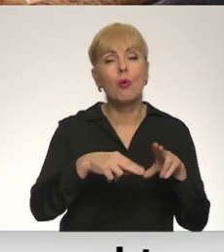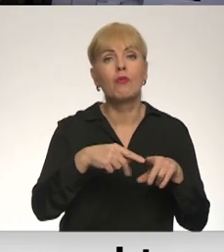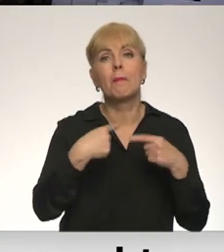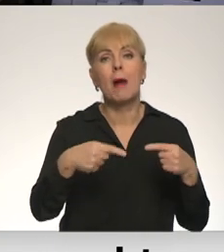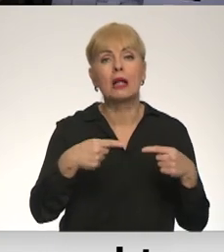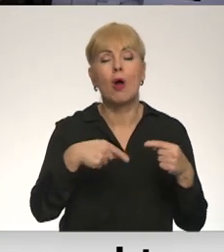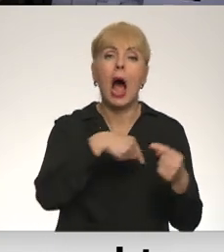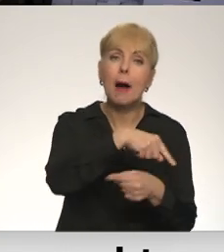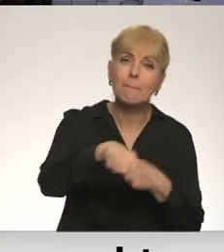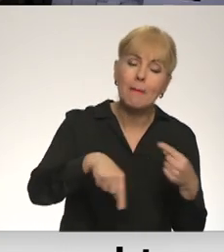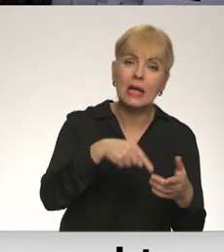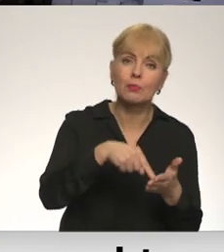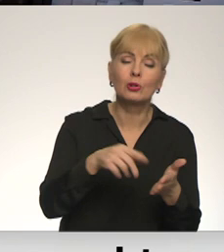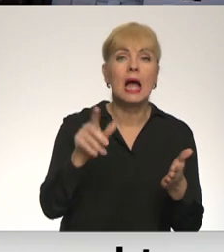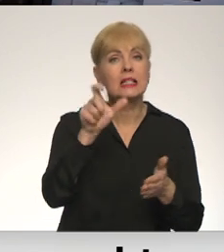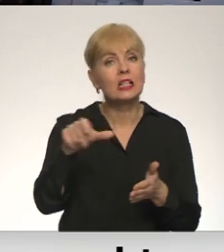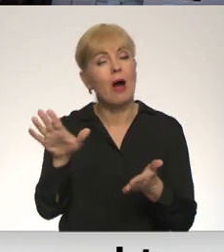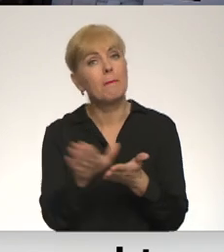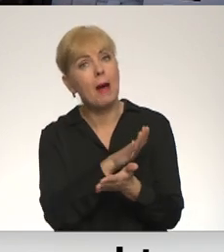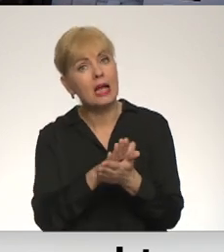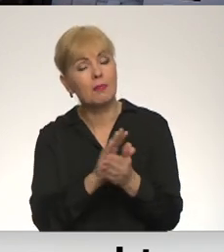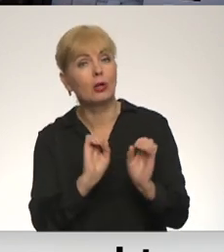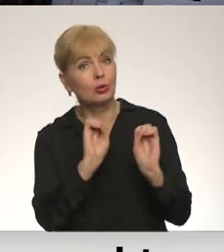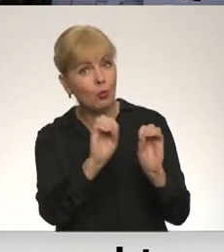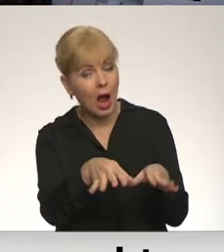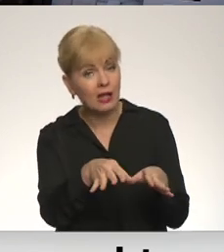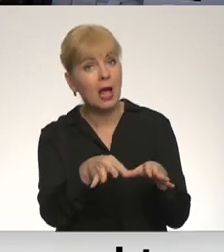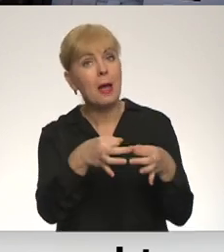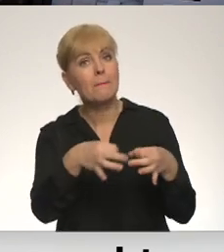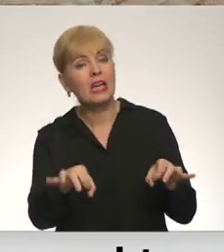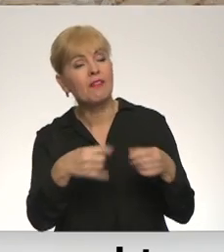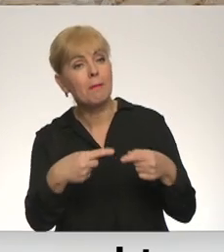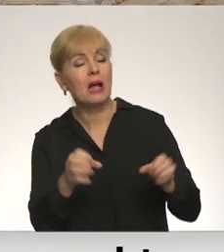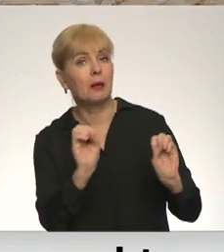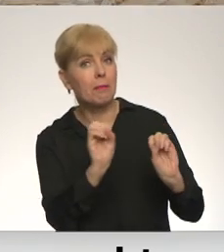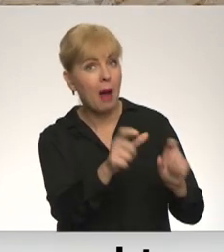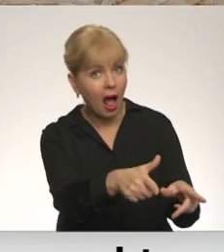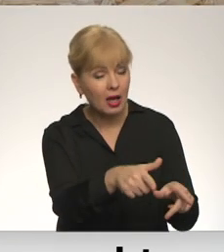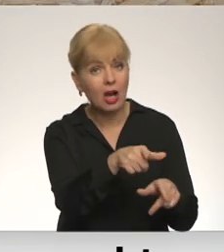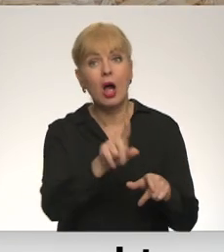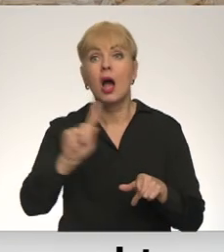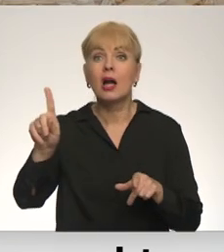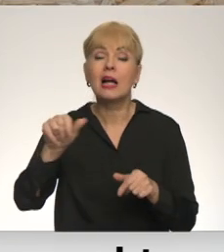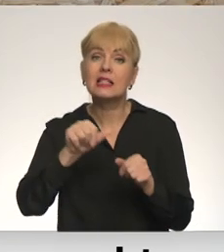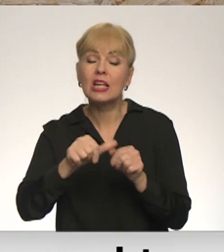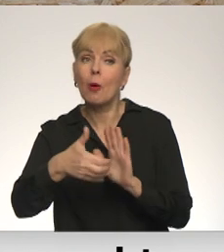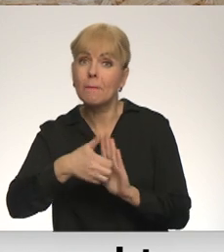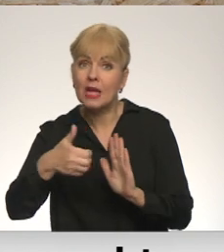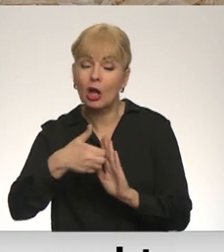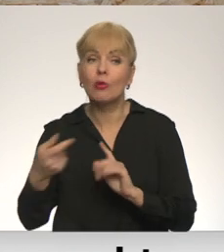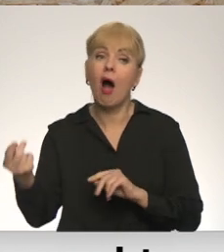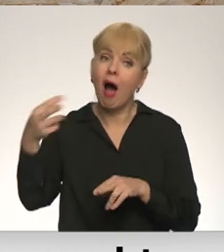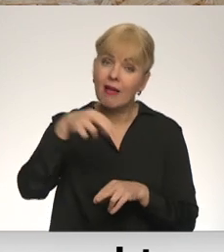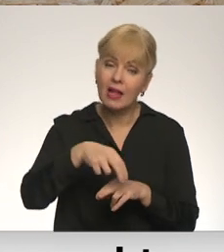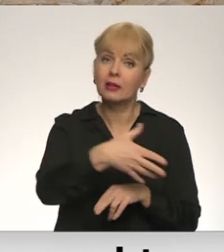punktu, kurā cilvēki bez maksas varētu nodot pāri palikušos remonta vai būvmateriālus, bet tie, kuriem kāds sīkums pietrūcis, atnākt